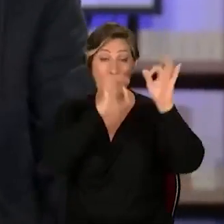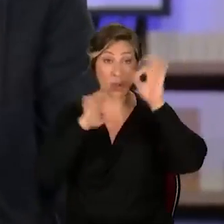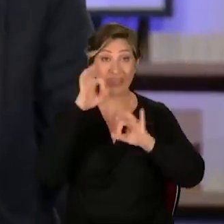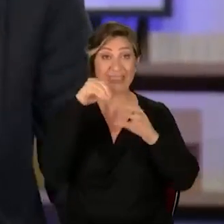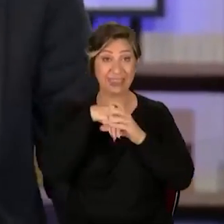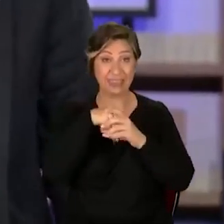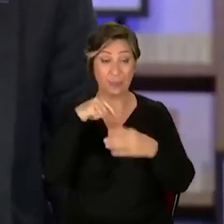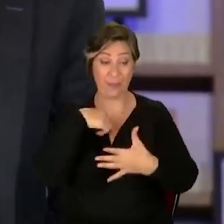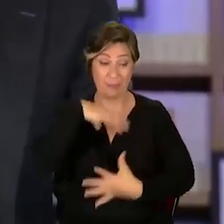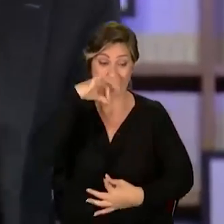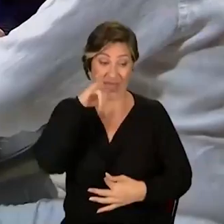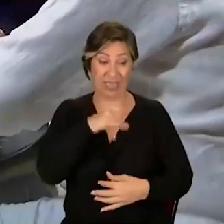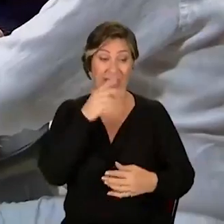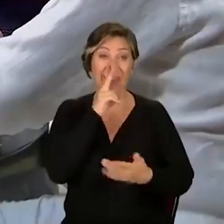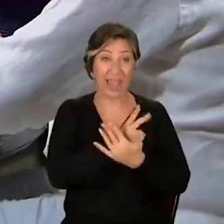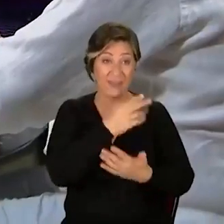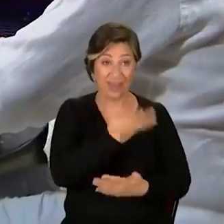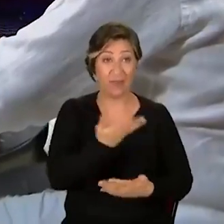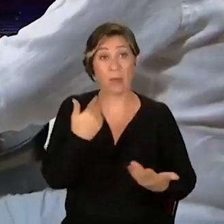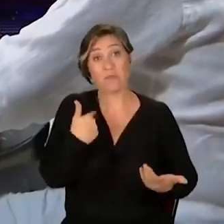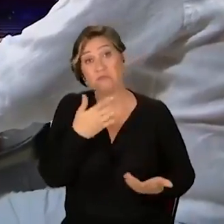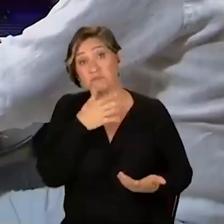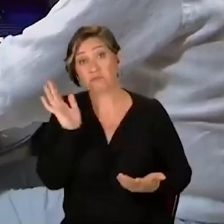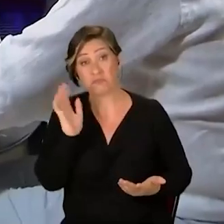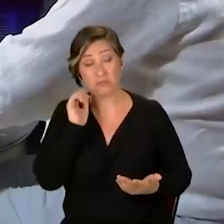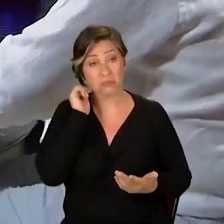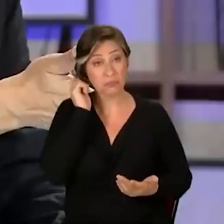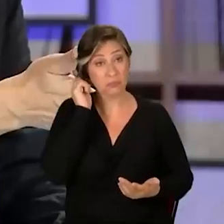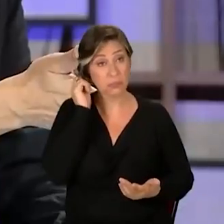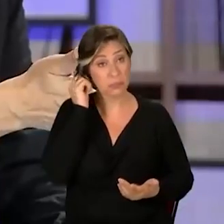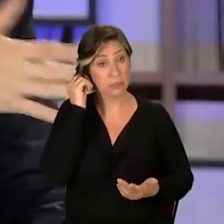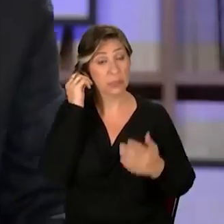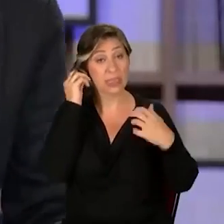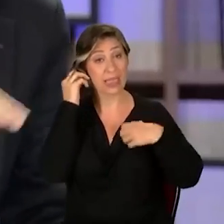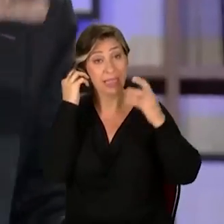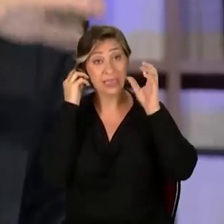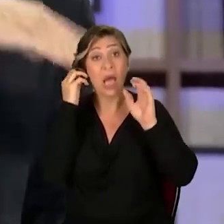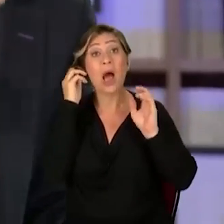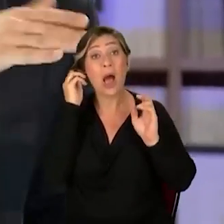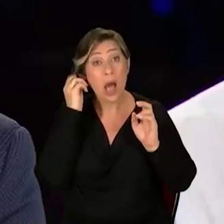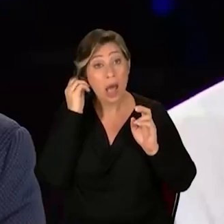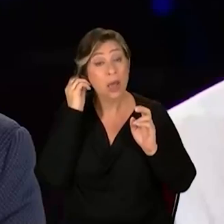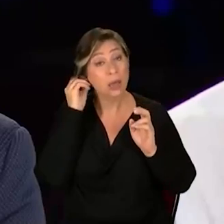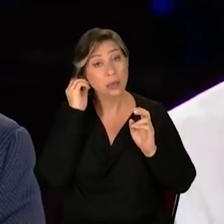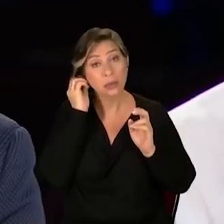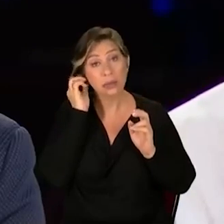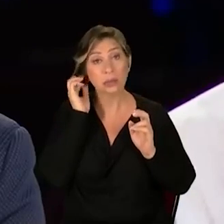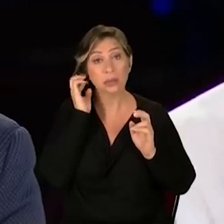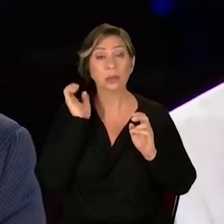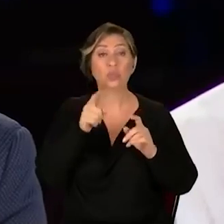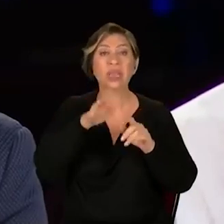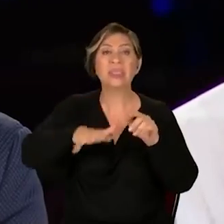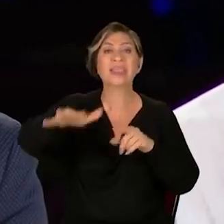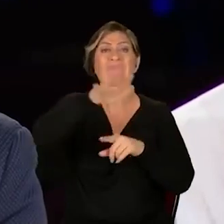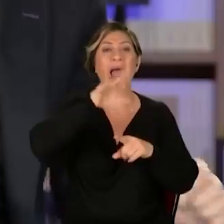benim hakkımda böyle karar verdi. Ya ben bilemem başkasınınki ne tavsiye ediyor kendi akıllısı, ama ya da bu genel bir trend